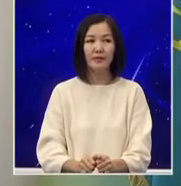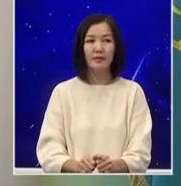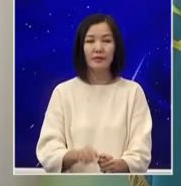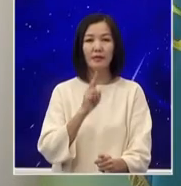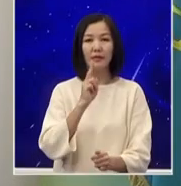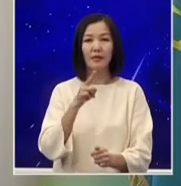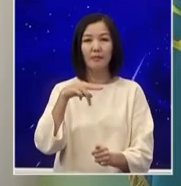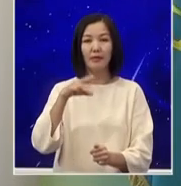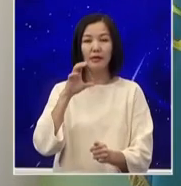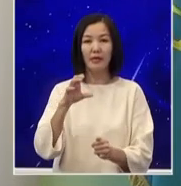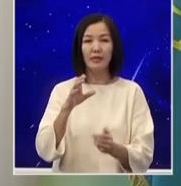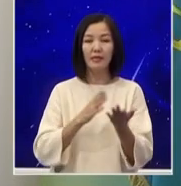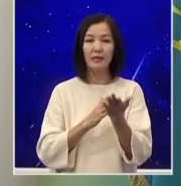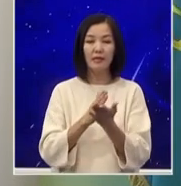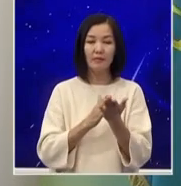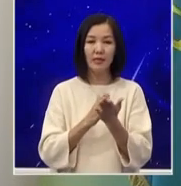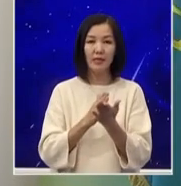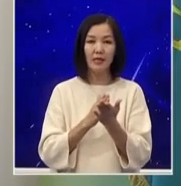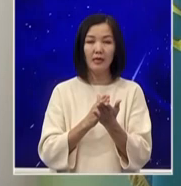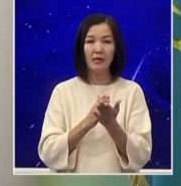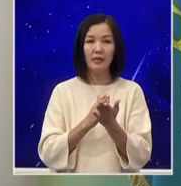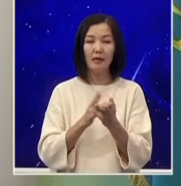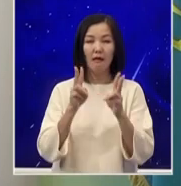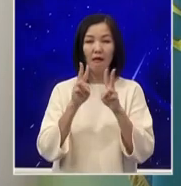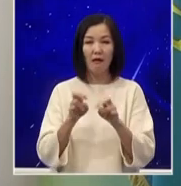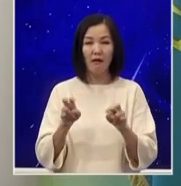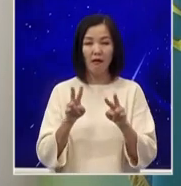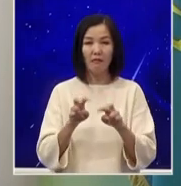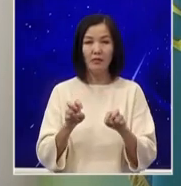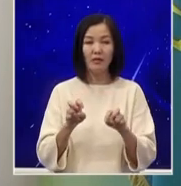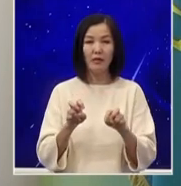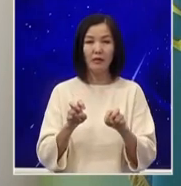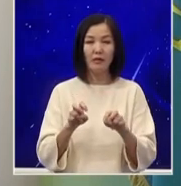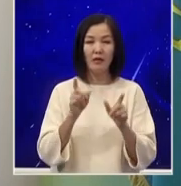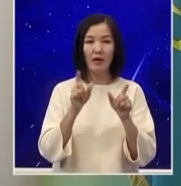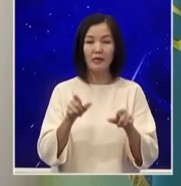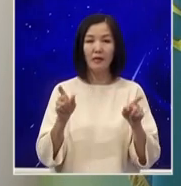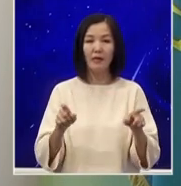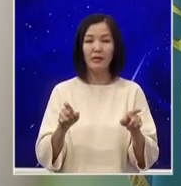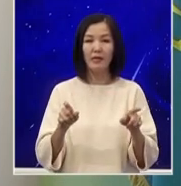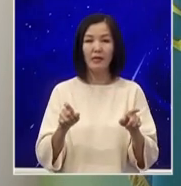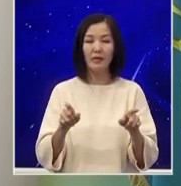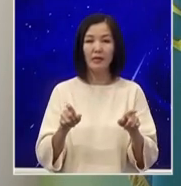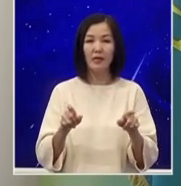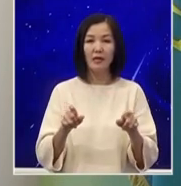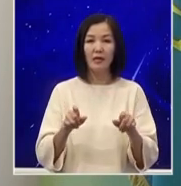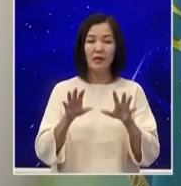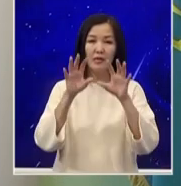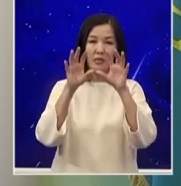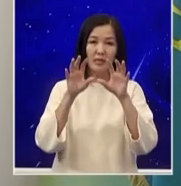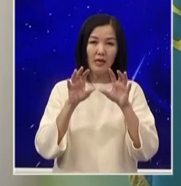КПС-тің сотрудниктары, қызметкерлері қаралып жатқан жаңағы азаматтардан келіп түскен жеке және заңды